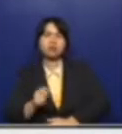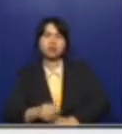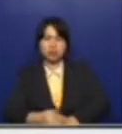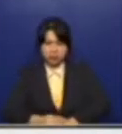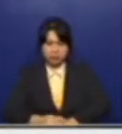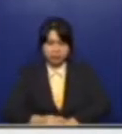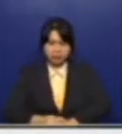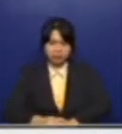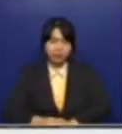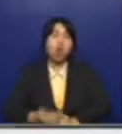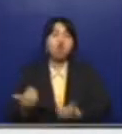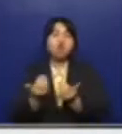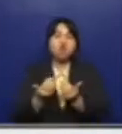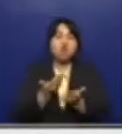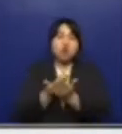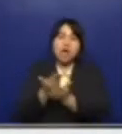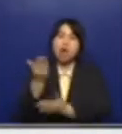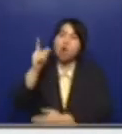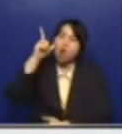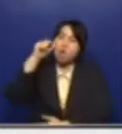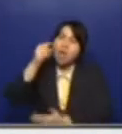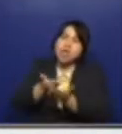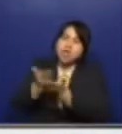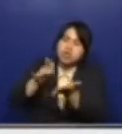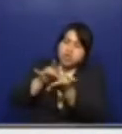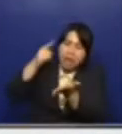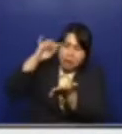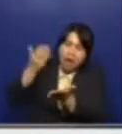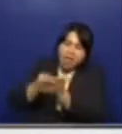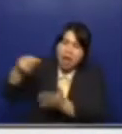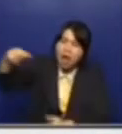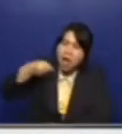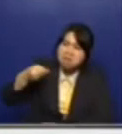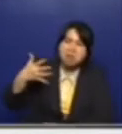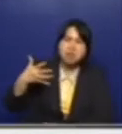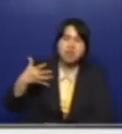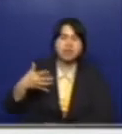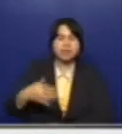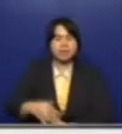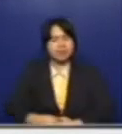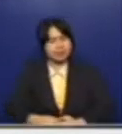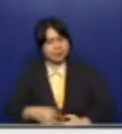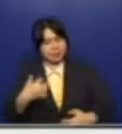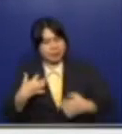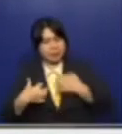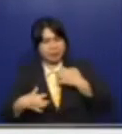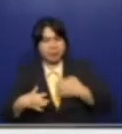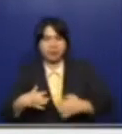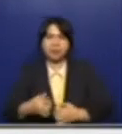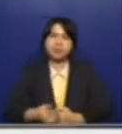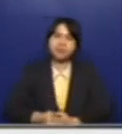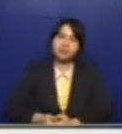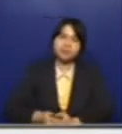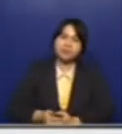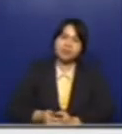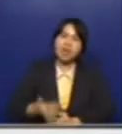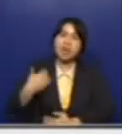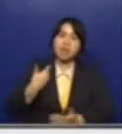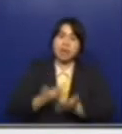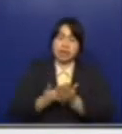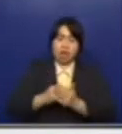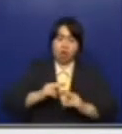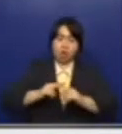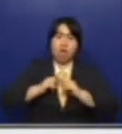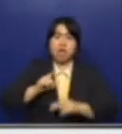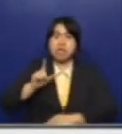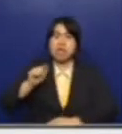ขอเงินซื้อยาบ้าไม่ได้ขอเงินซื้อยาบ้าไม่ได้มีเงินอยู่20บาทไป